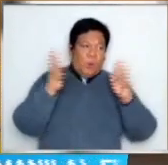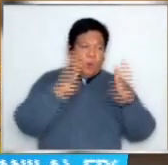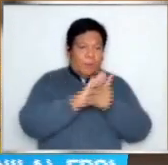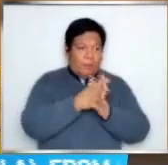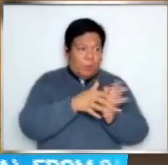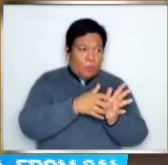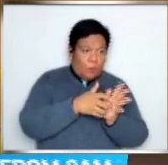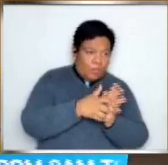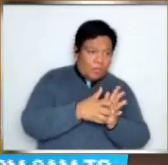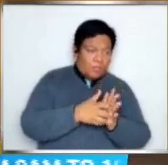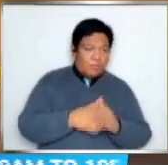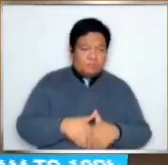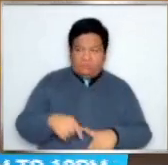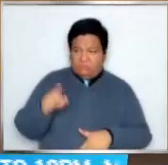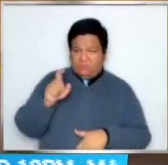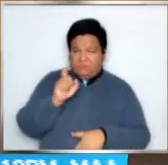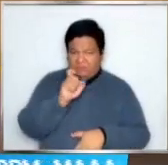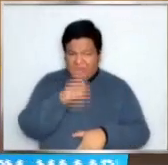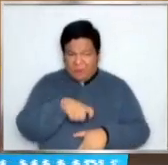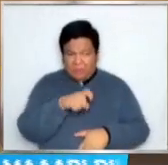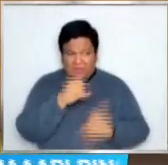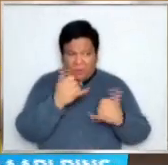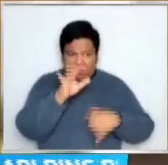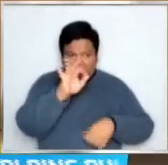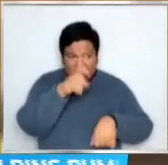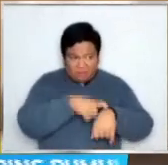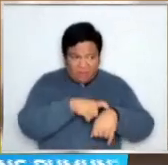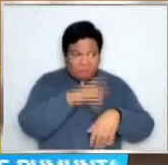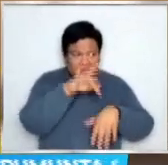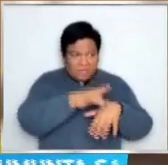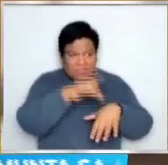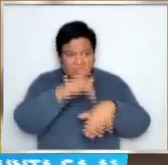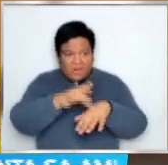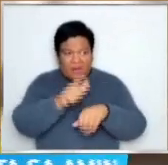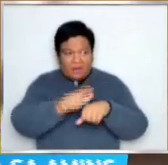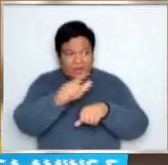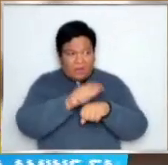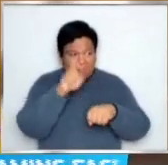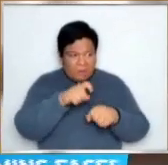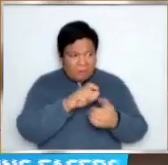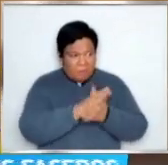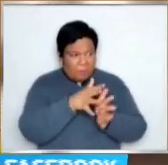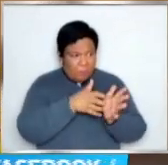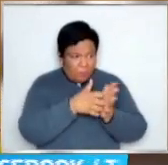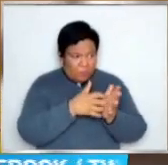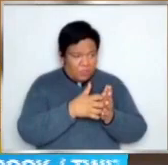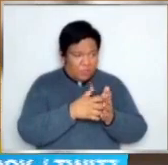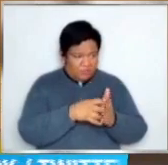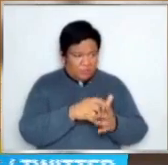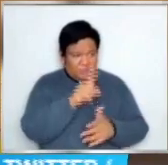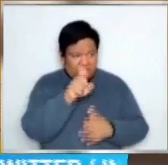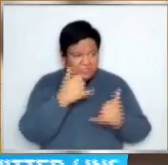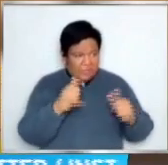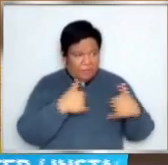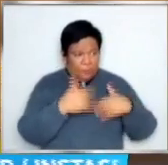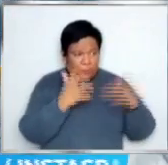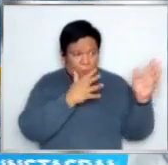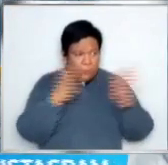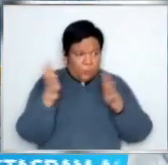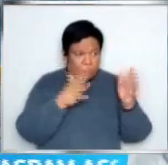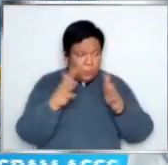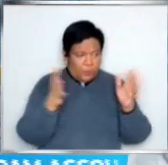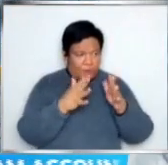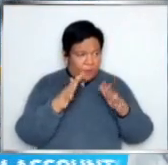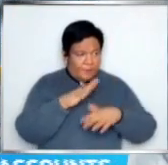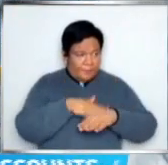siya nang humina? Kamusta na ho ang kanyang lakas o yung meron pa bang nakataas na wind signal? Well, ang nangyari